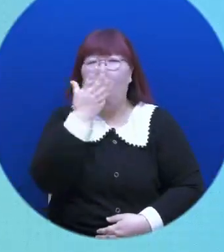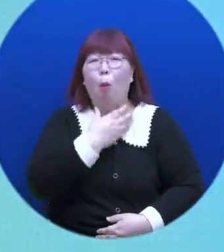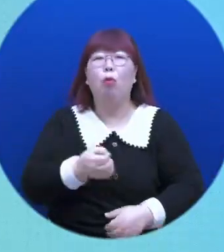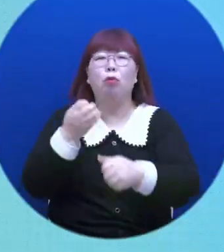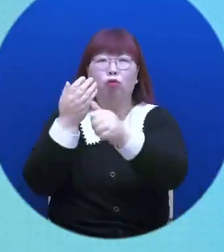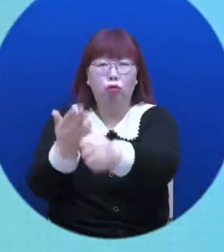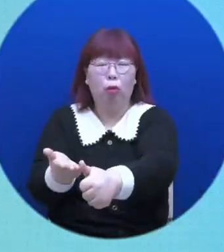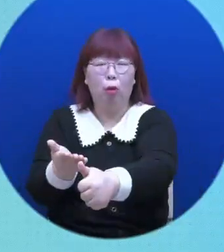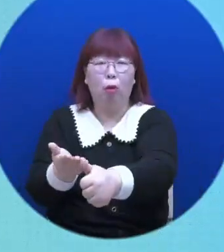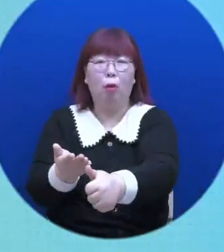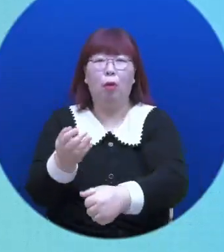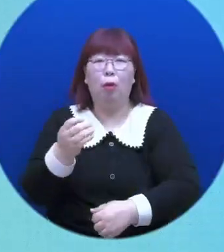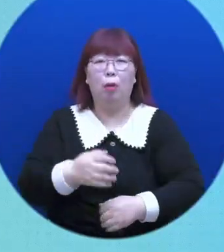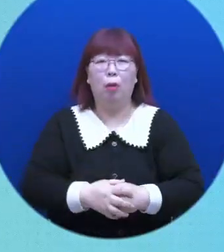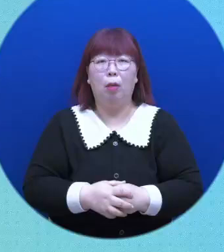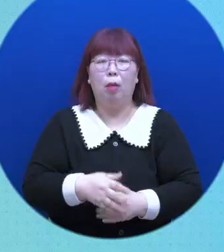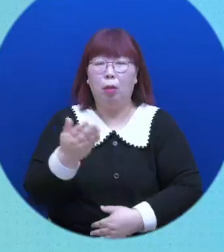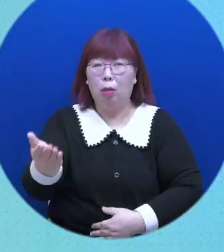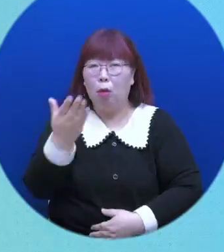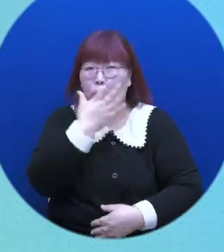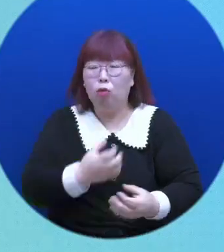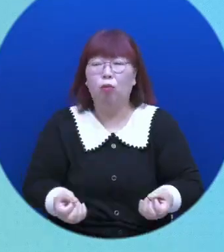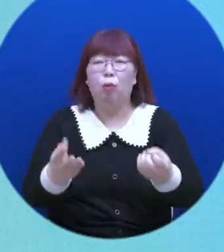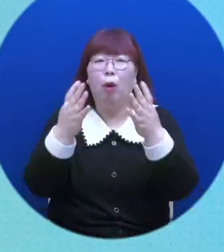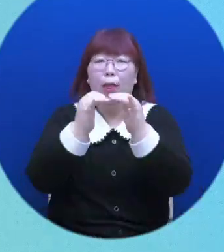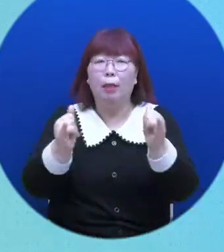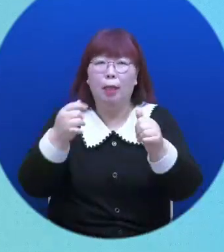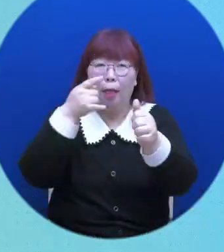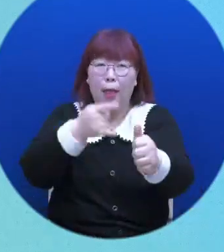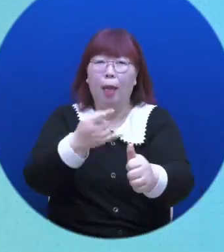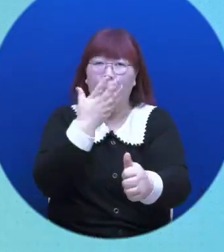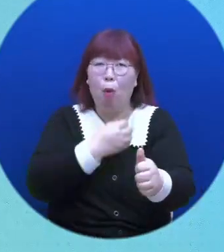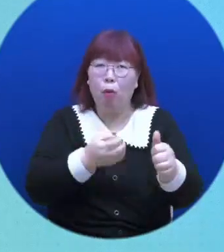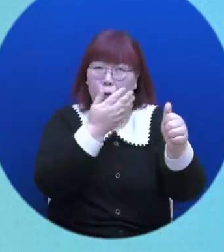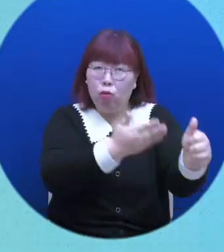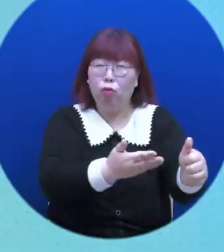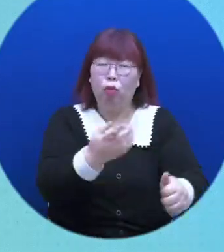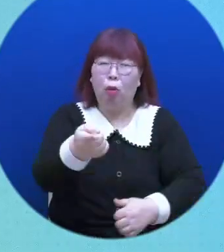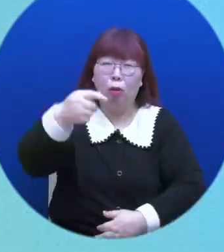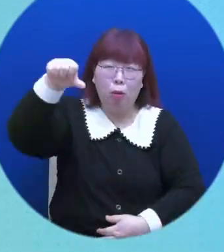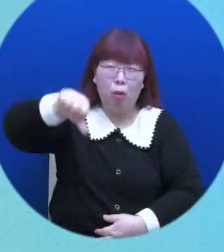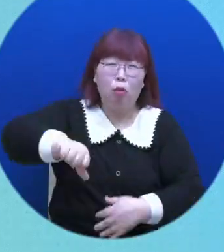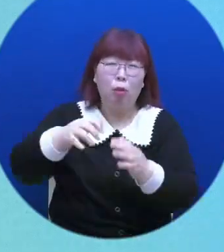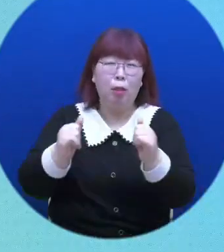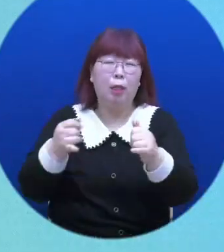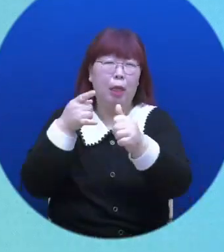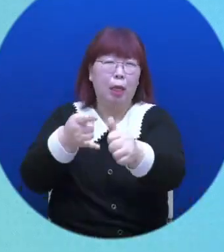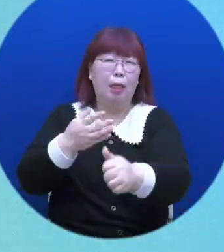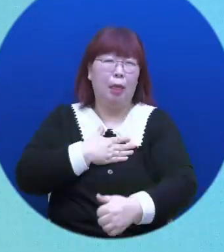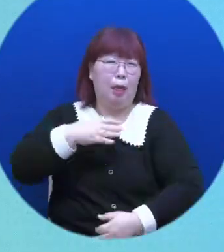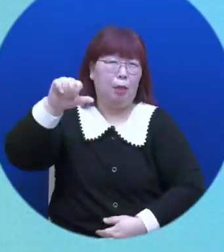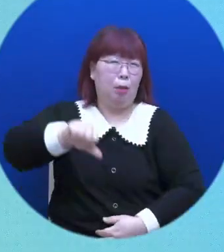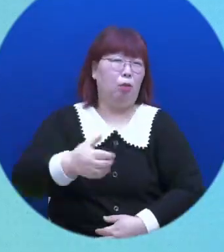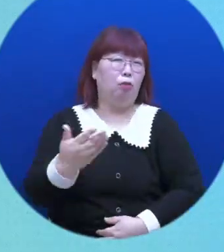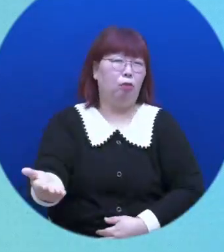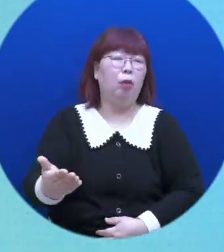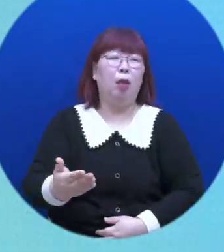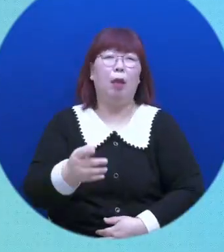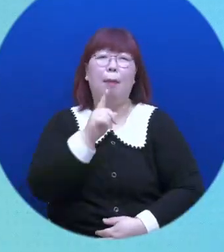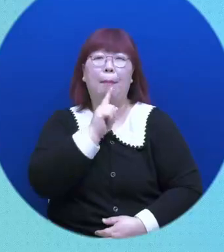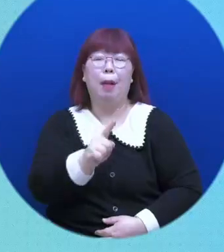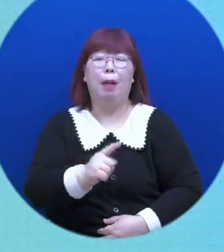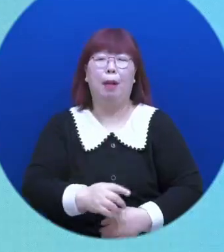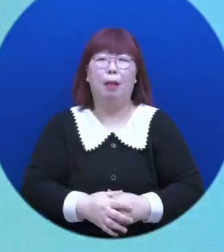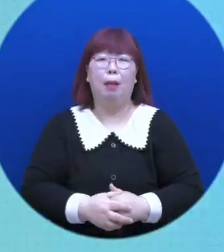주어 너를 축복하는 자에게는 복을 주고 너를 저주하는 자에게는 내가 저주 내릴게. 이와